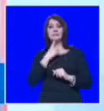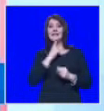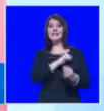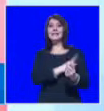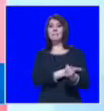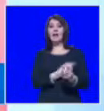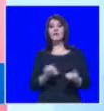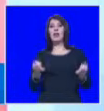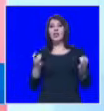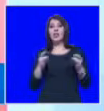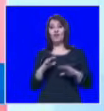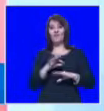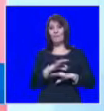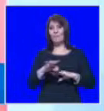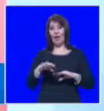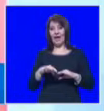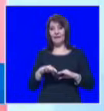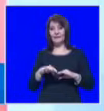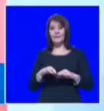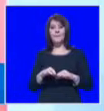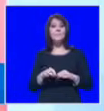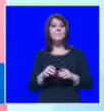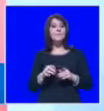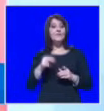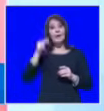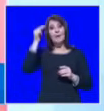смелост за нов проект. Не за друго, защото